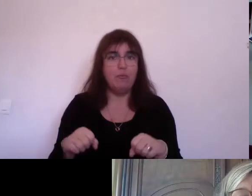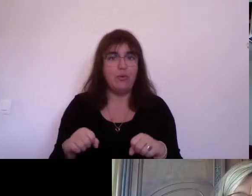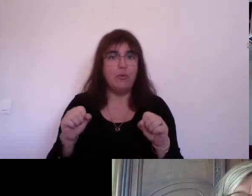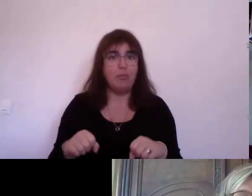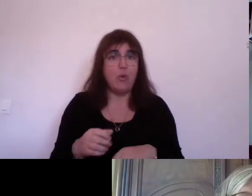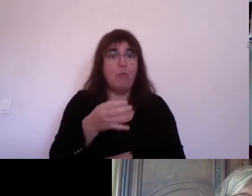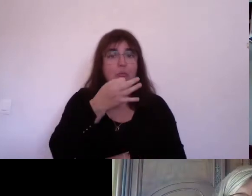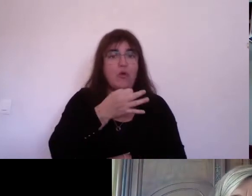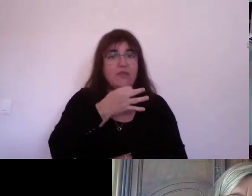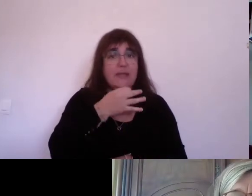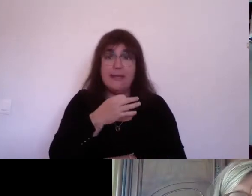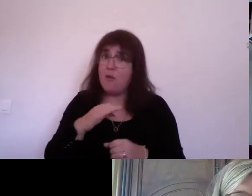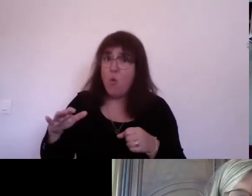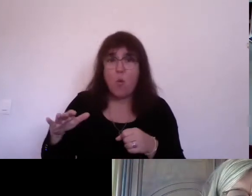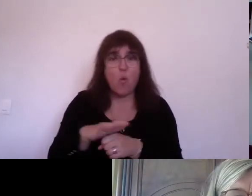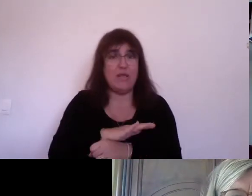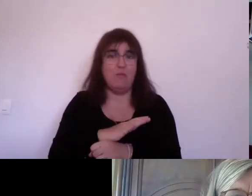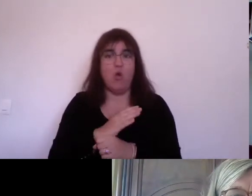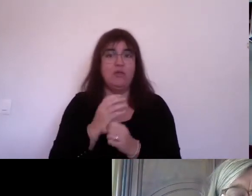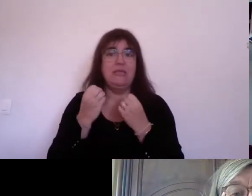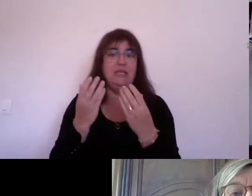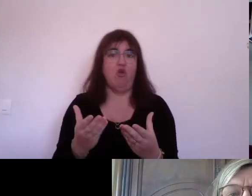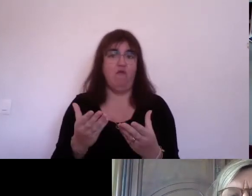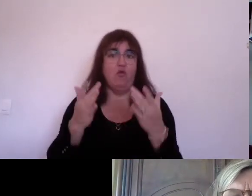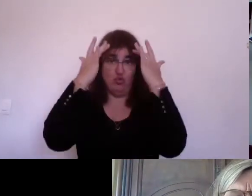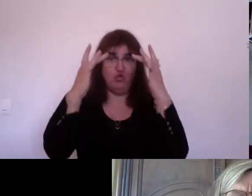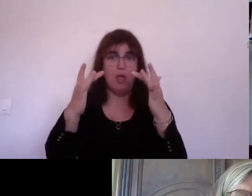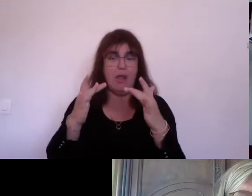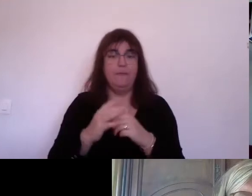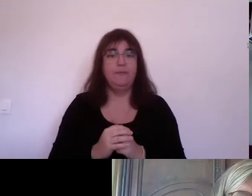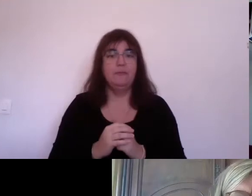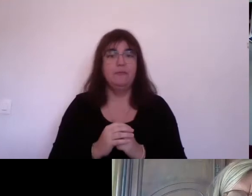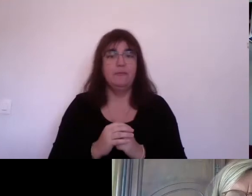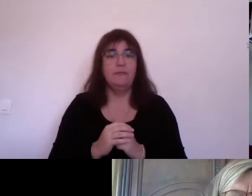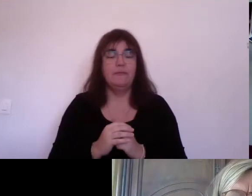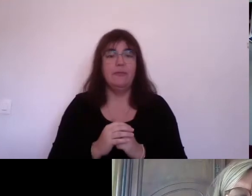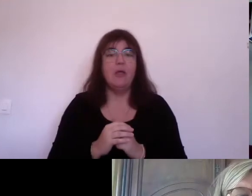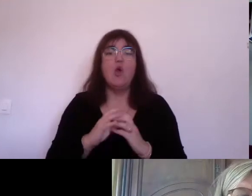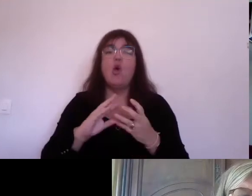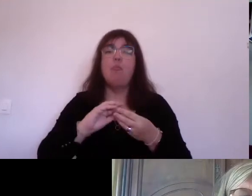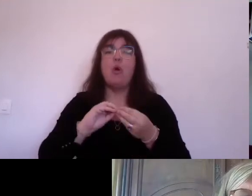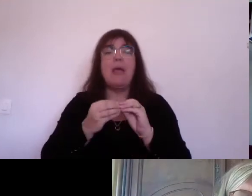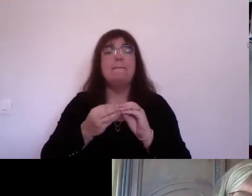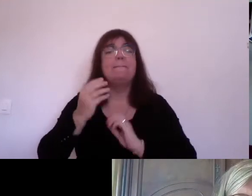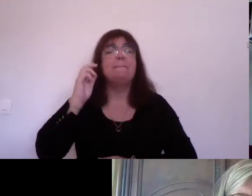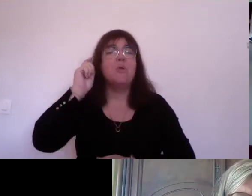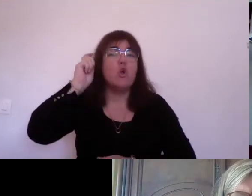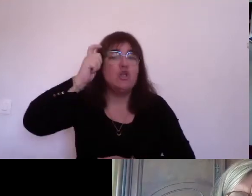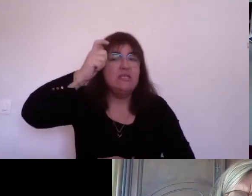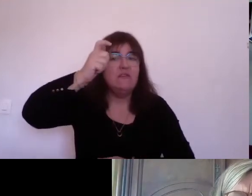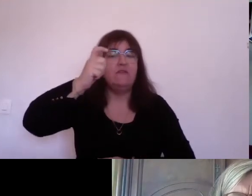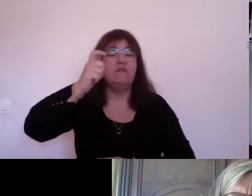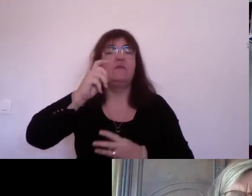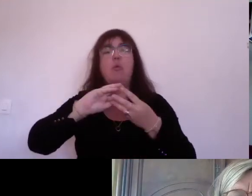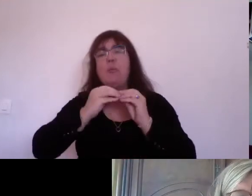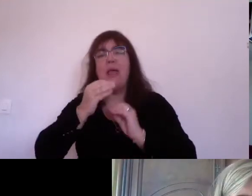profiter pleinement de ces offres culturelles. Les troubles cognitifs, les difficultés auditives